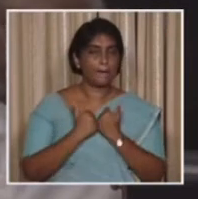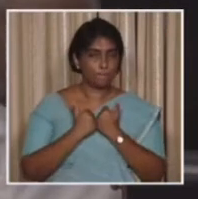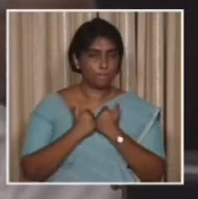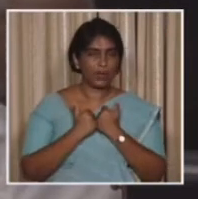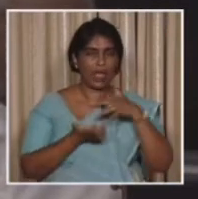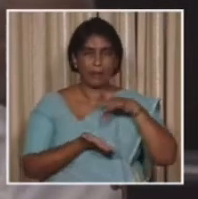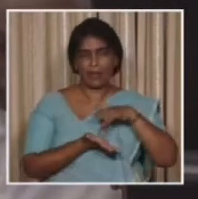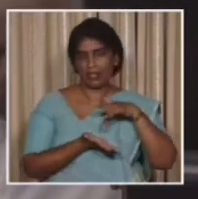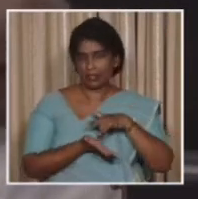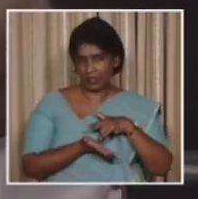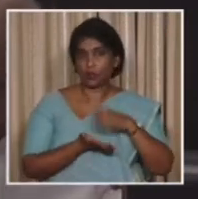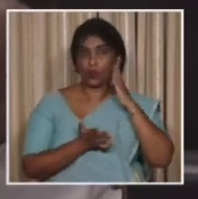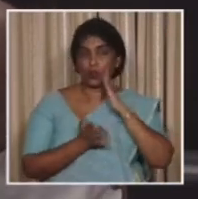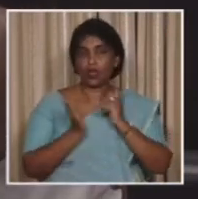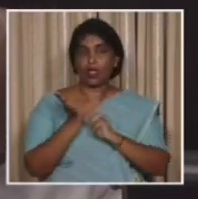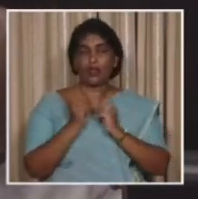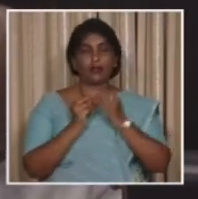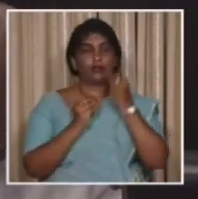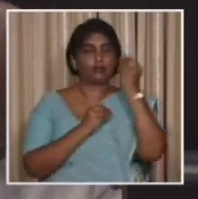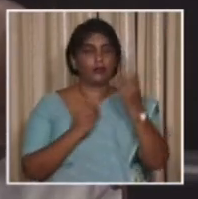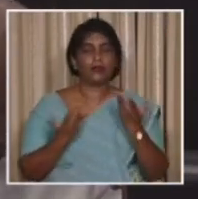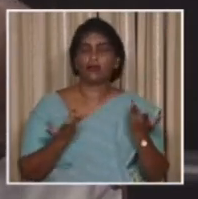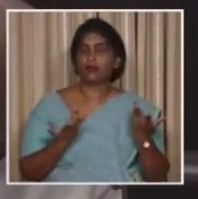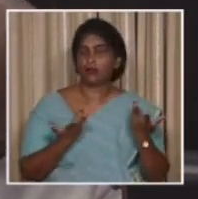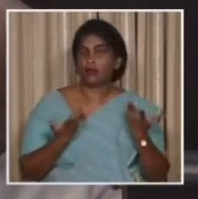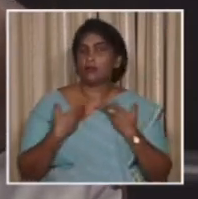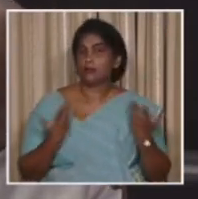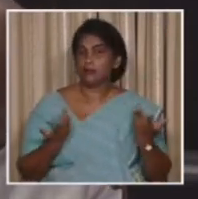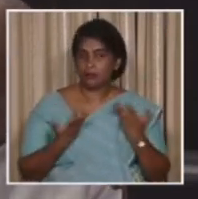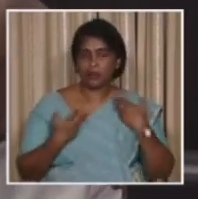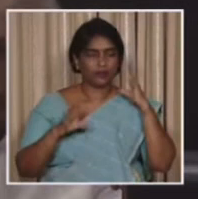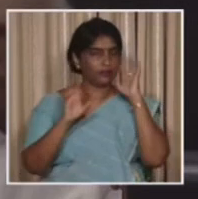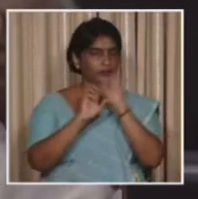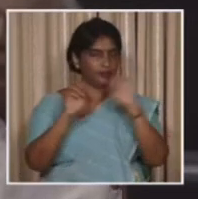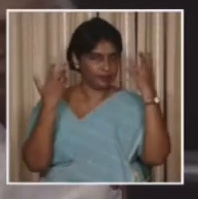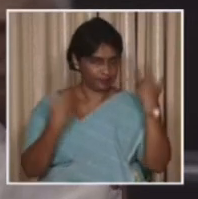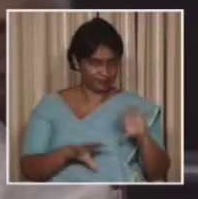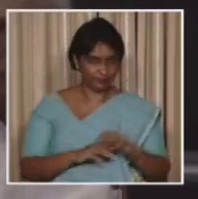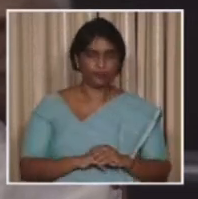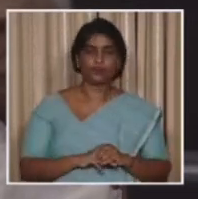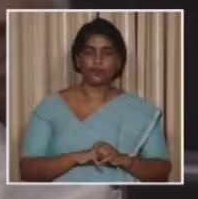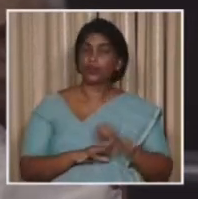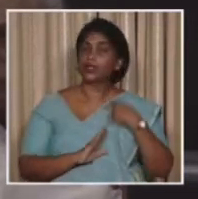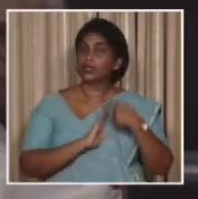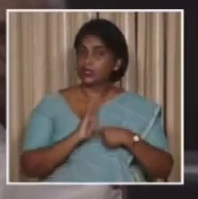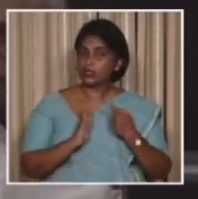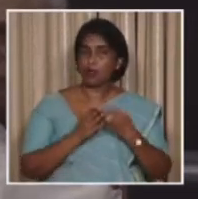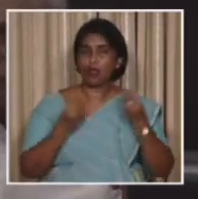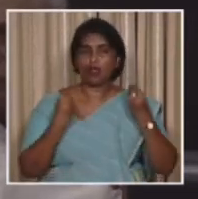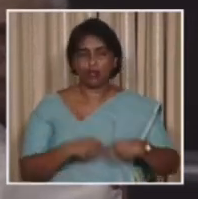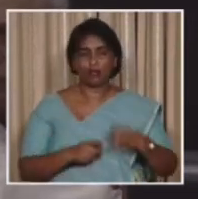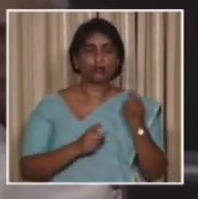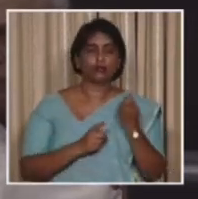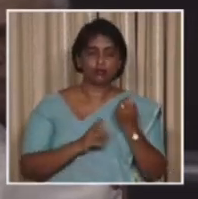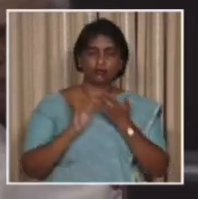මැදි භාගයේදී විදේශ ණය ගෙවීමේ හැකියාවක් නොමැති බව ප්‍රකාශ කරනු ලැබුවා. ශ්‍රී ලංකාව බංකොලොත් ආර්ථිකයක්